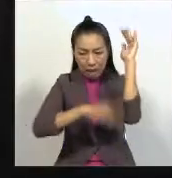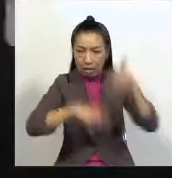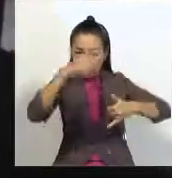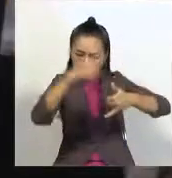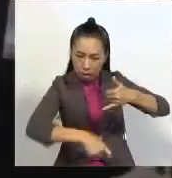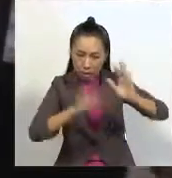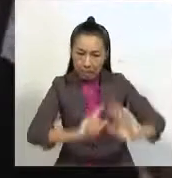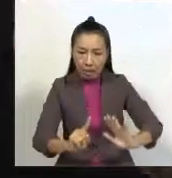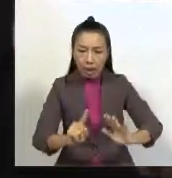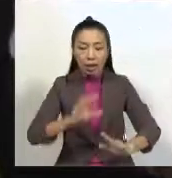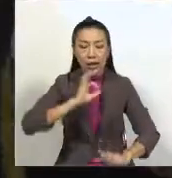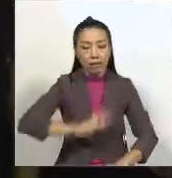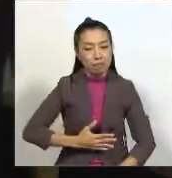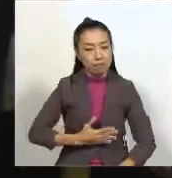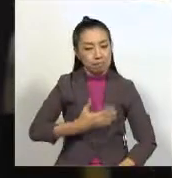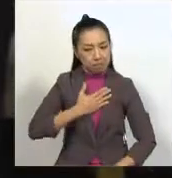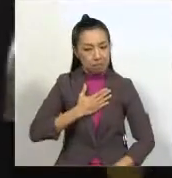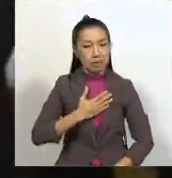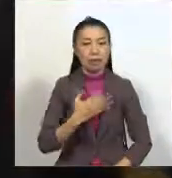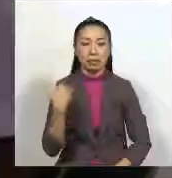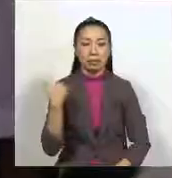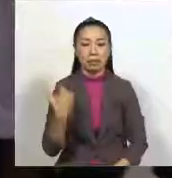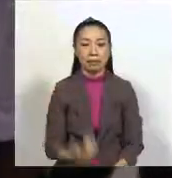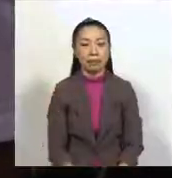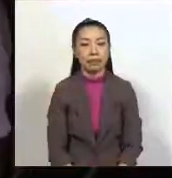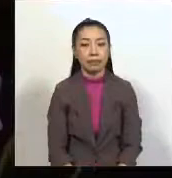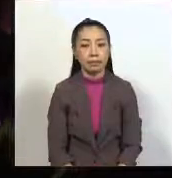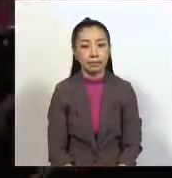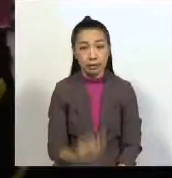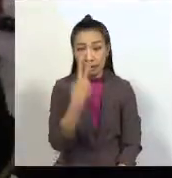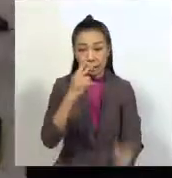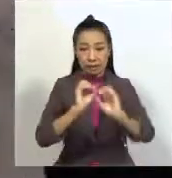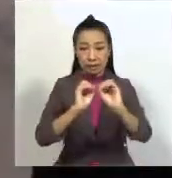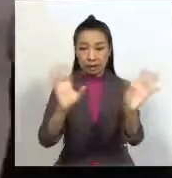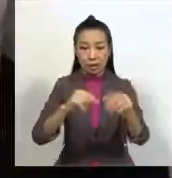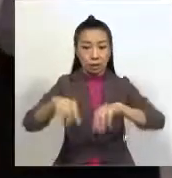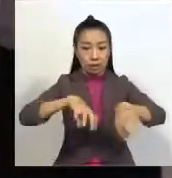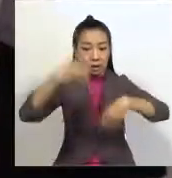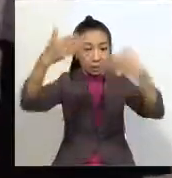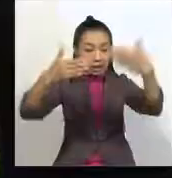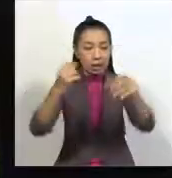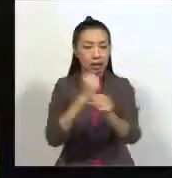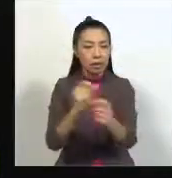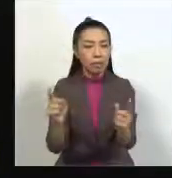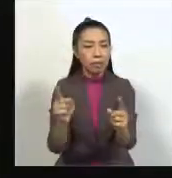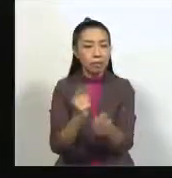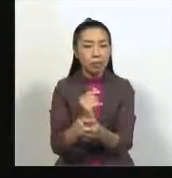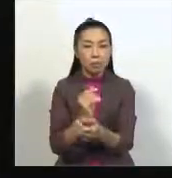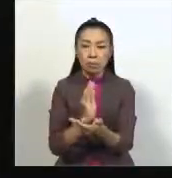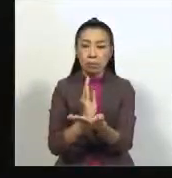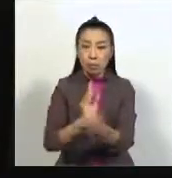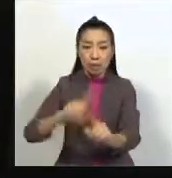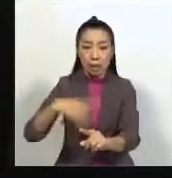เป็นความภาคภูมิใจในความเป็นชาวใต้ของเขาค่ะ สิ่งที่เห็นได้อย่างชัดเจนจากการจัดงานสืบสานประเพณีบุญศาสตร์เดือน10